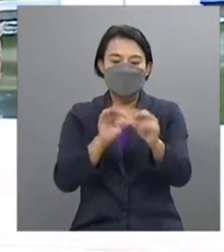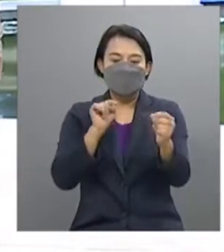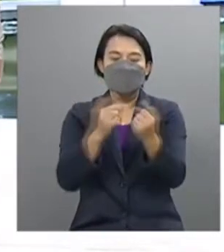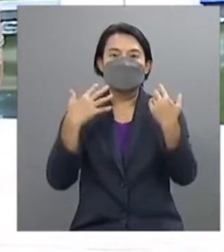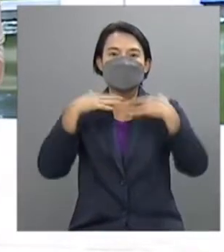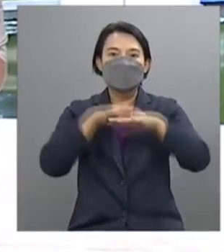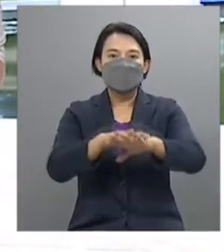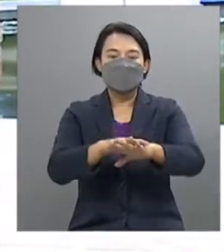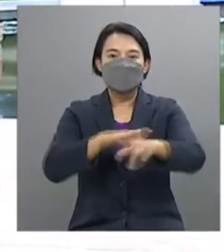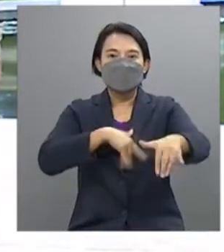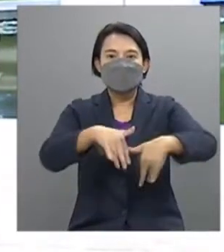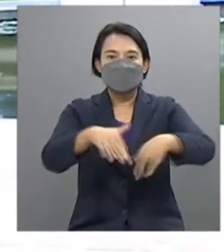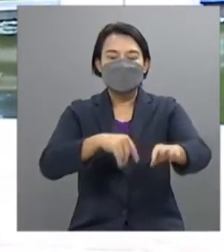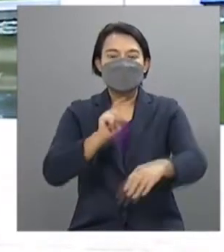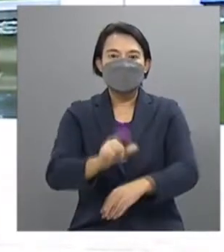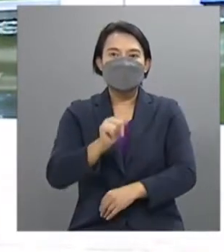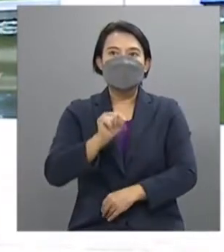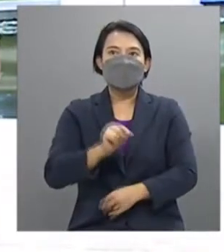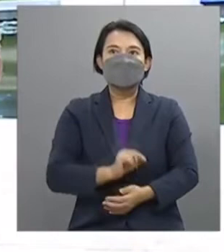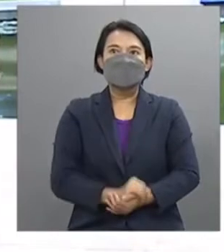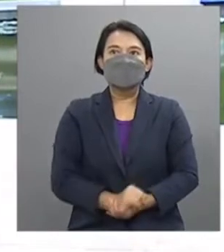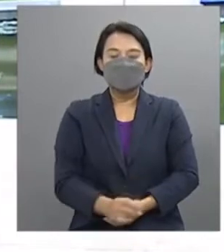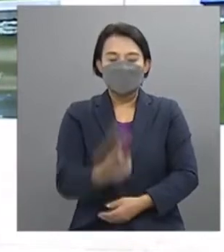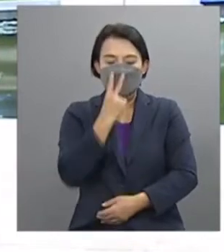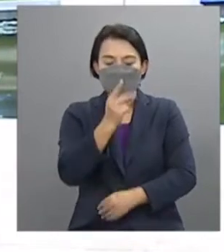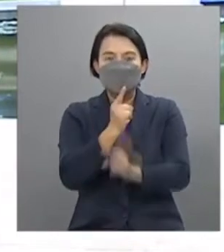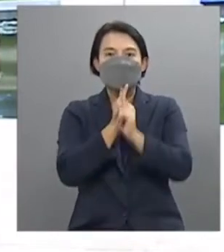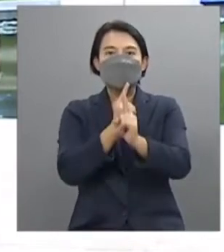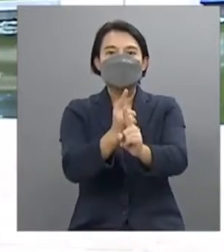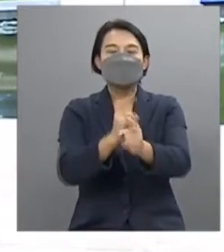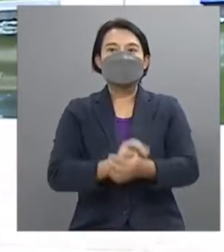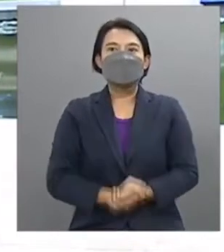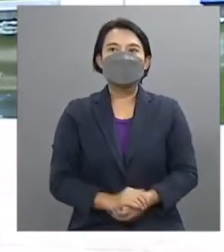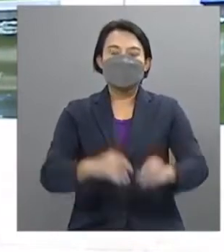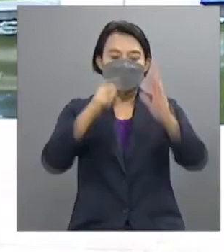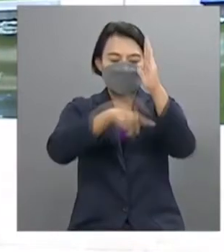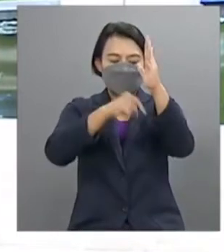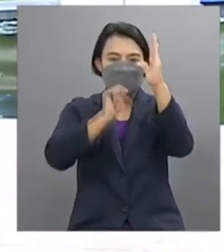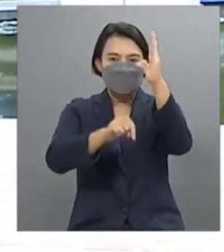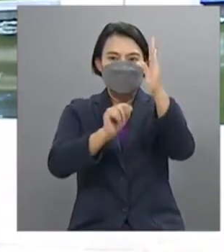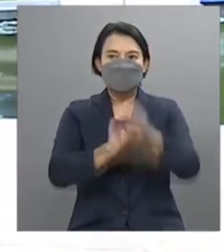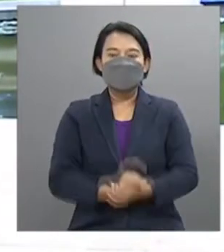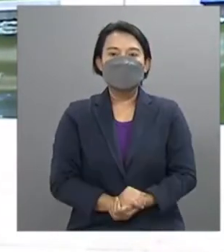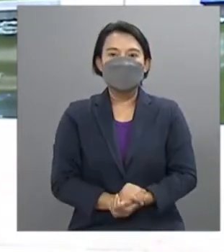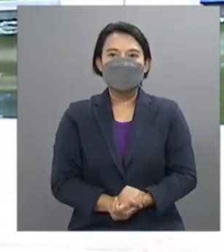นเป็นหลักนะคะเดี๋ยวติดตามกันค่ะว่าซอยเจริญนคร14นี้จะติดตั้งลูกระนาดได้หรือไม่